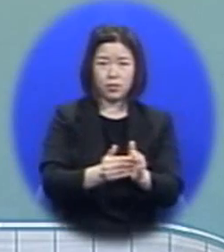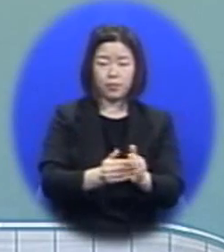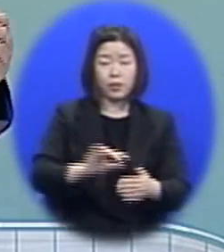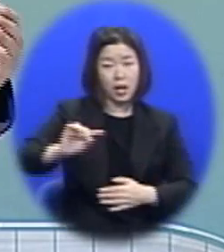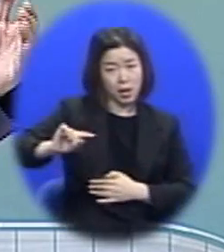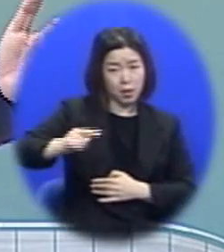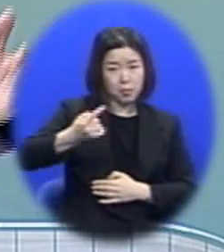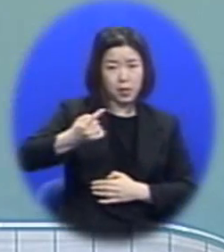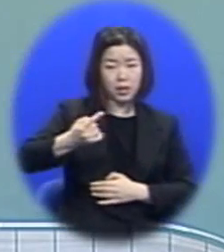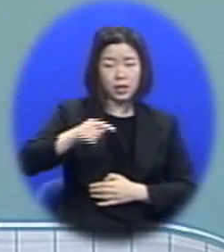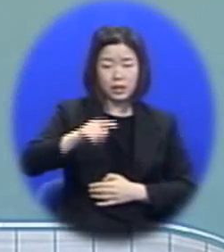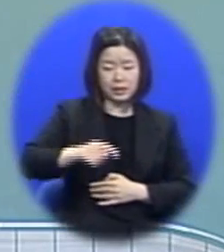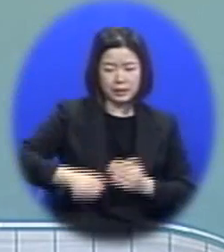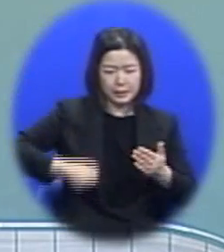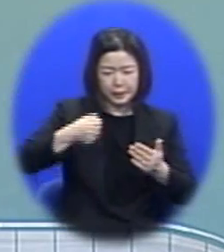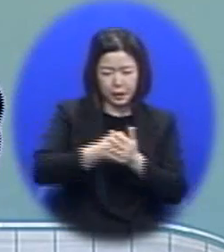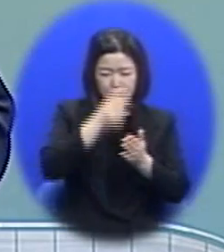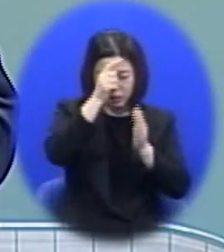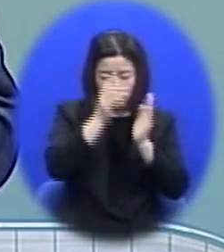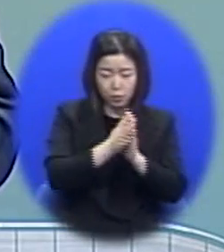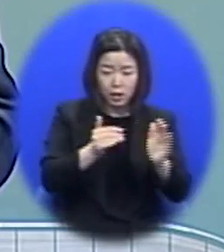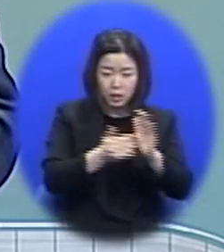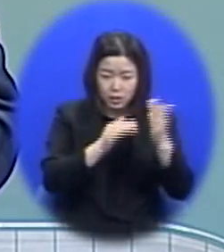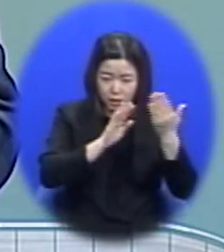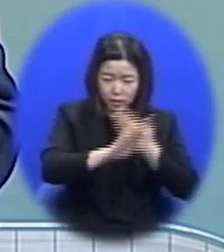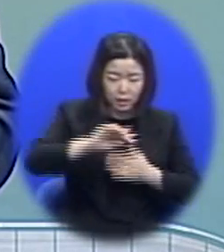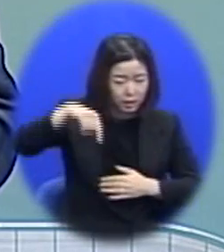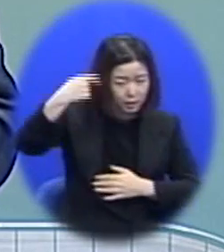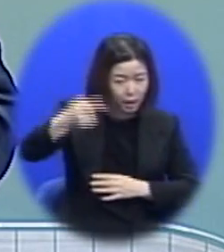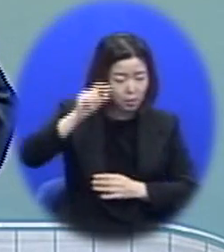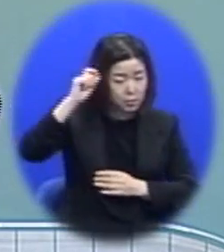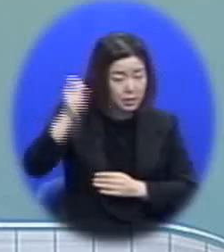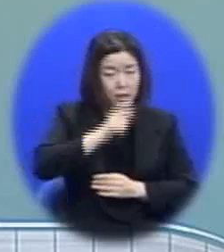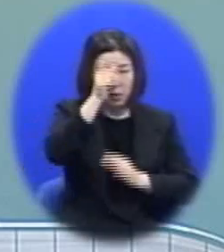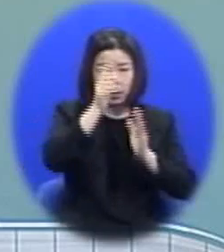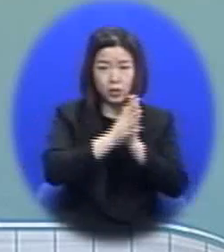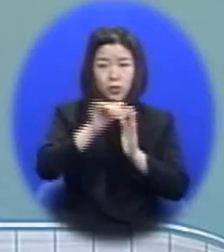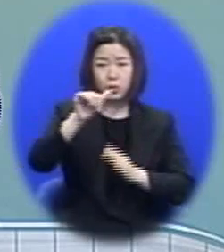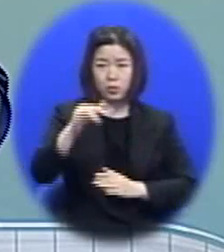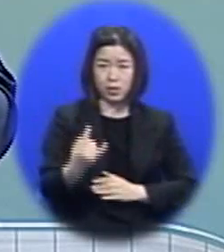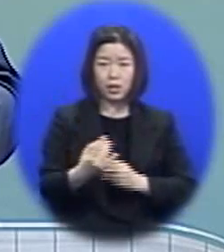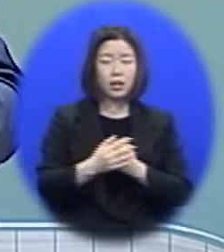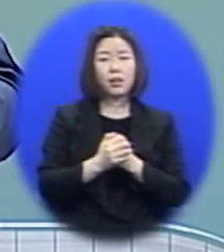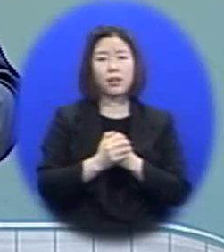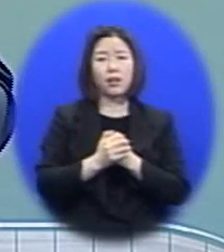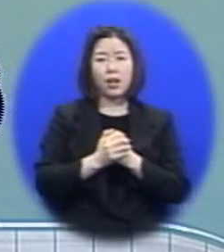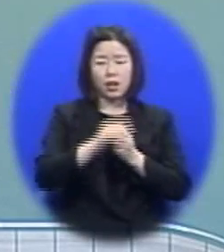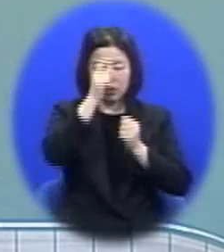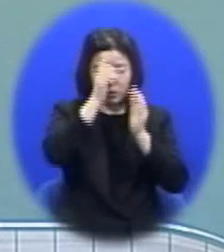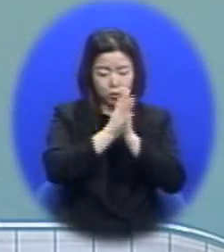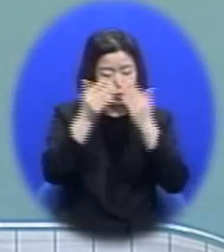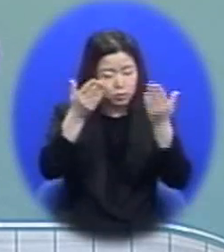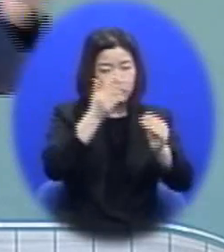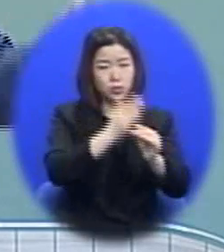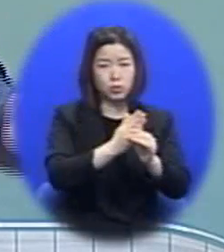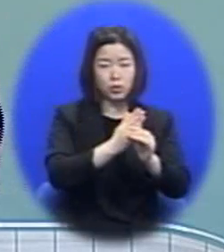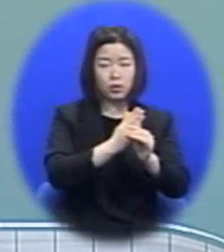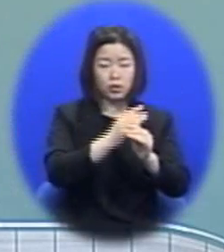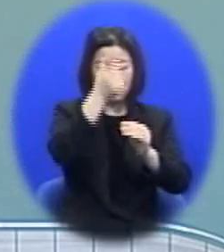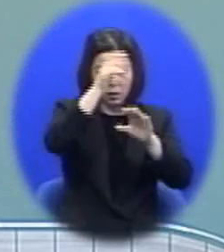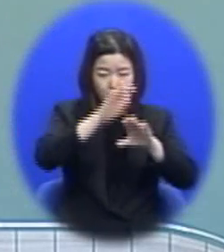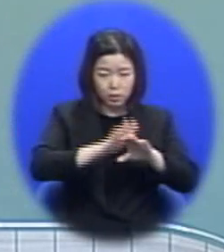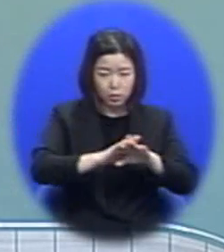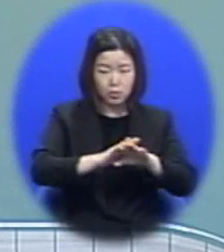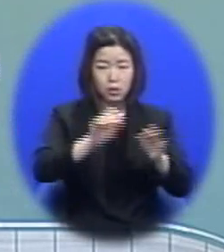백일 그 작전 기도가 끝난 다음날 새벽기도 때 새벽기도 예배를 드리고 있는데 예배당 문을 벌컥